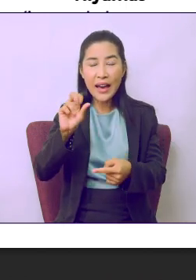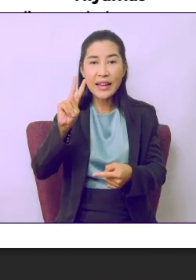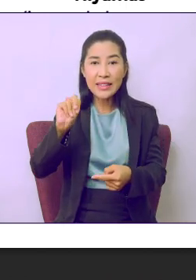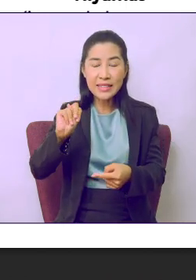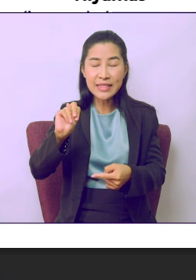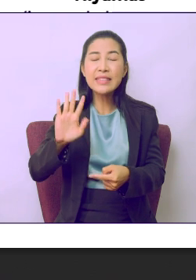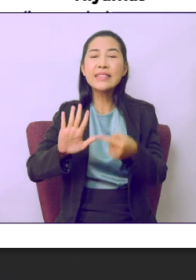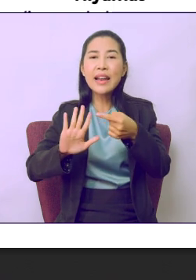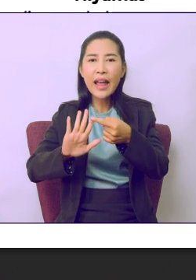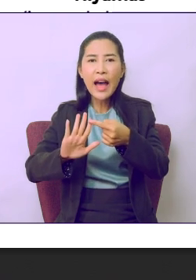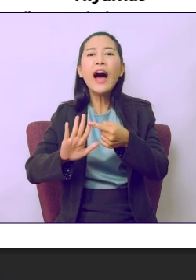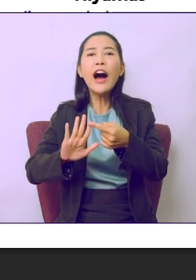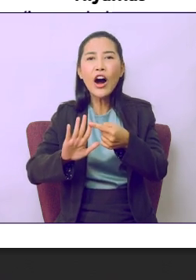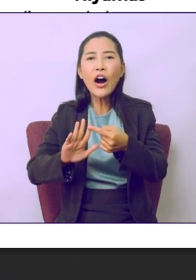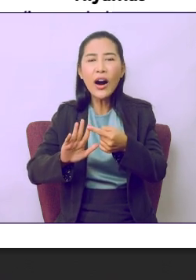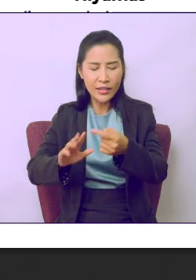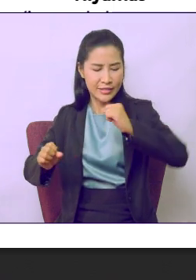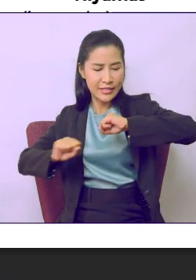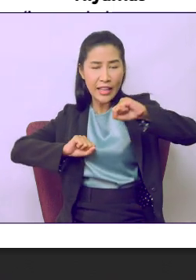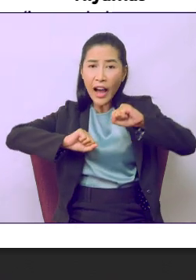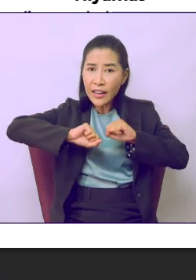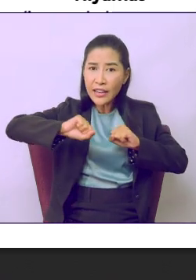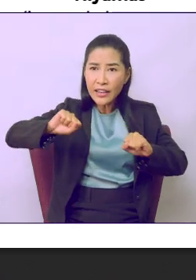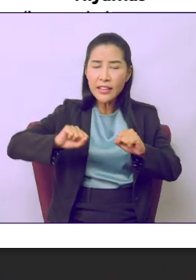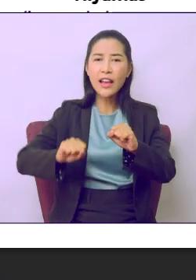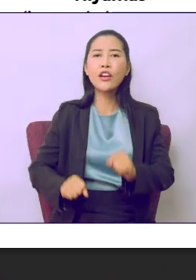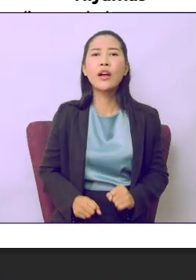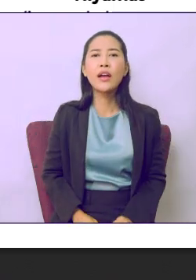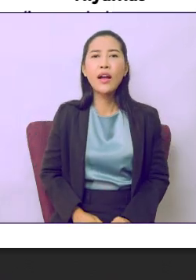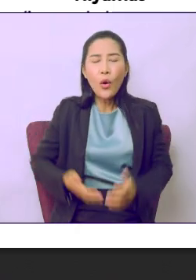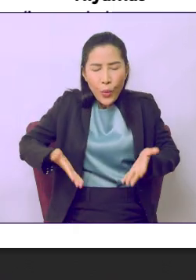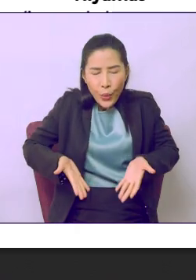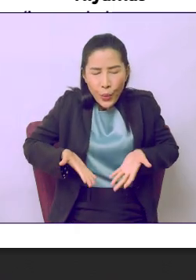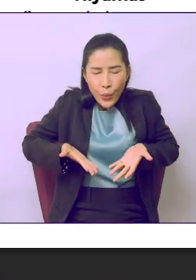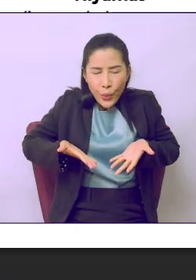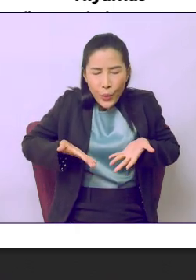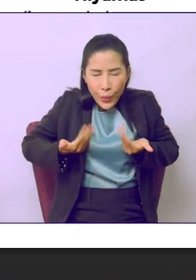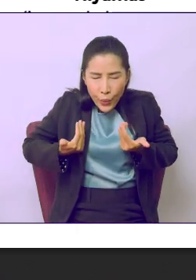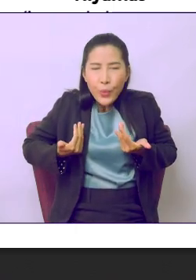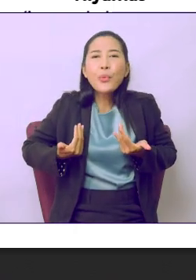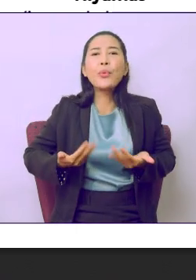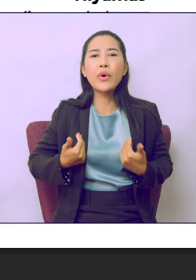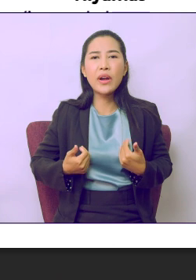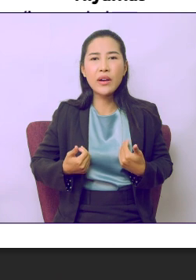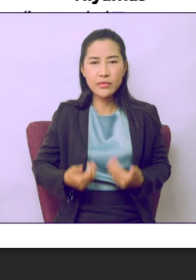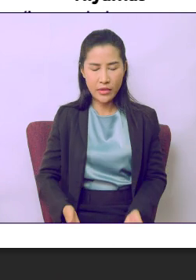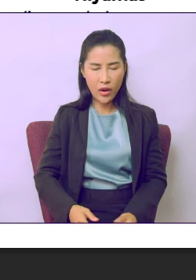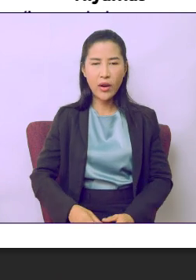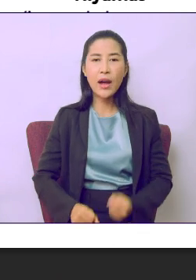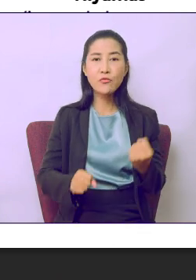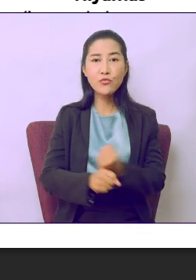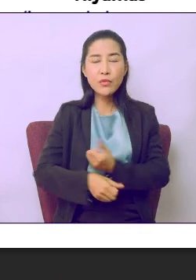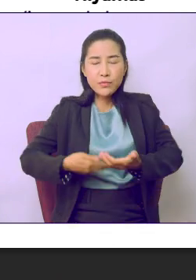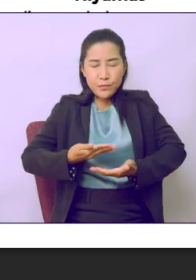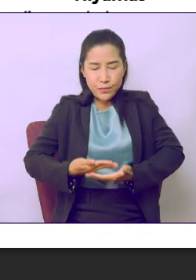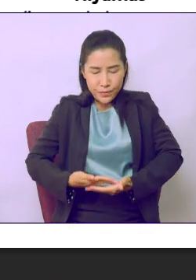Exerciseนะครับอ่า Deep relaxationนะครับคือการผ่อนคลายนะครับแล้วก็ Meditationคือคือการทำสมาธินะครับอ่า